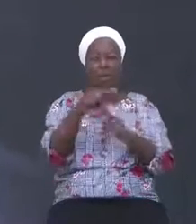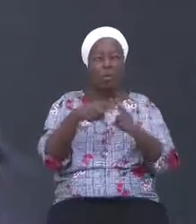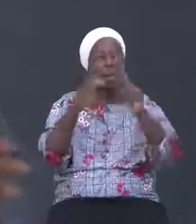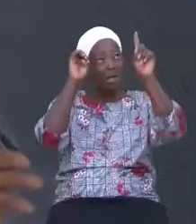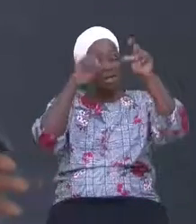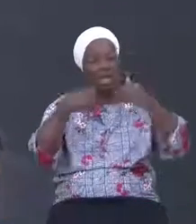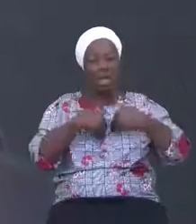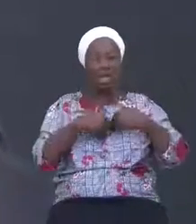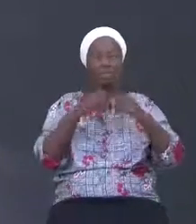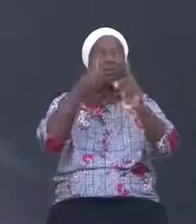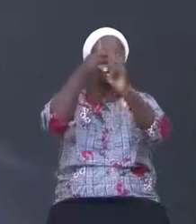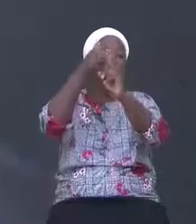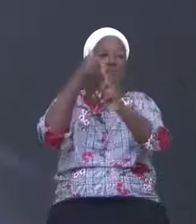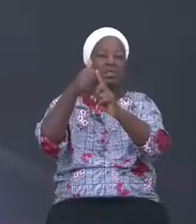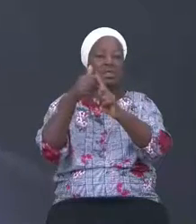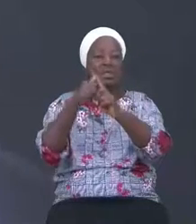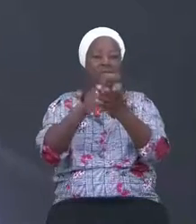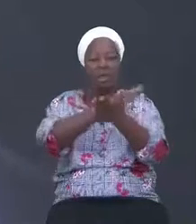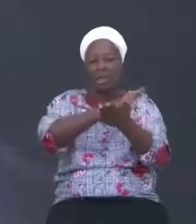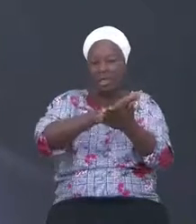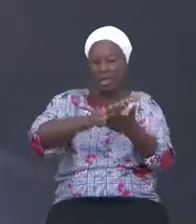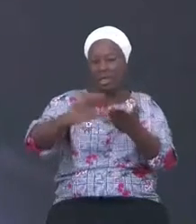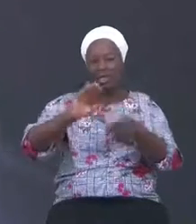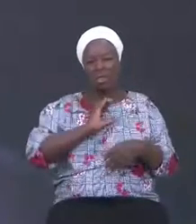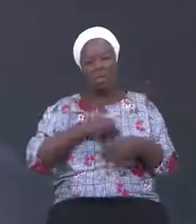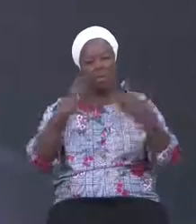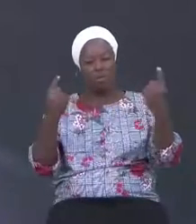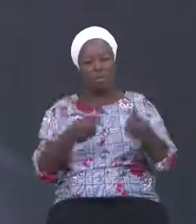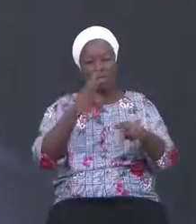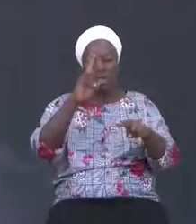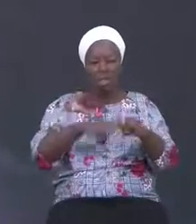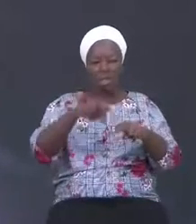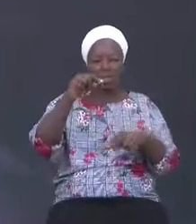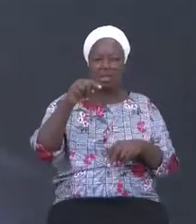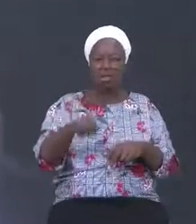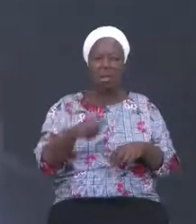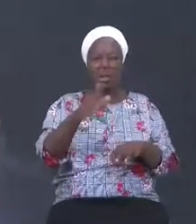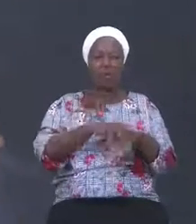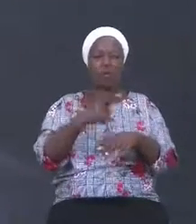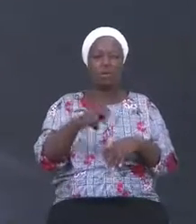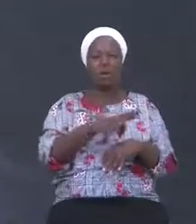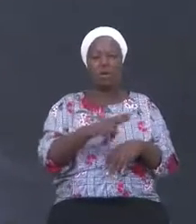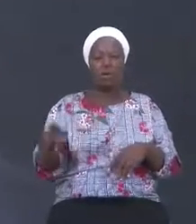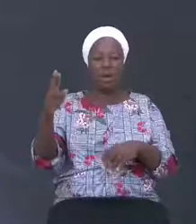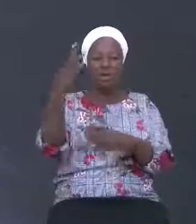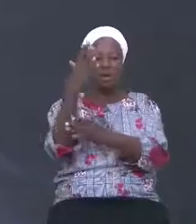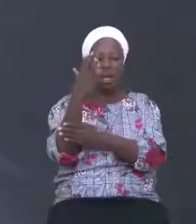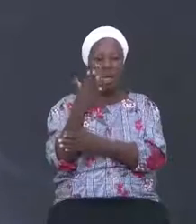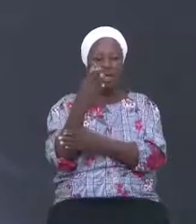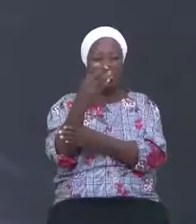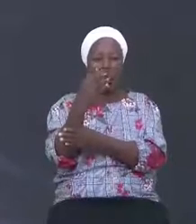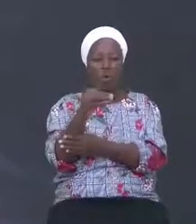purification des péchés et s'est assis à la droite de la majesté divine dans les